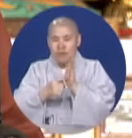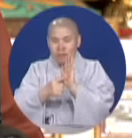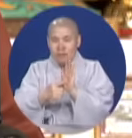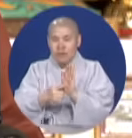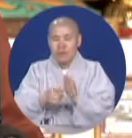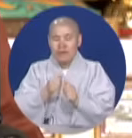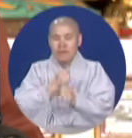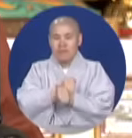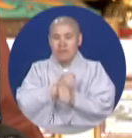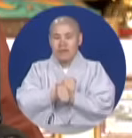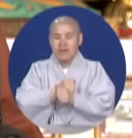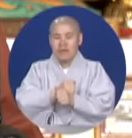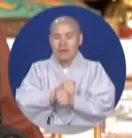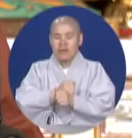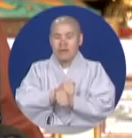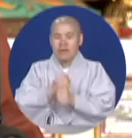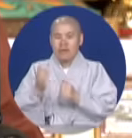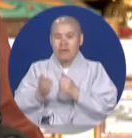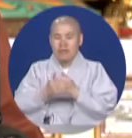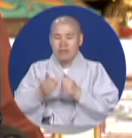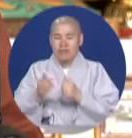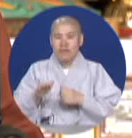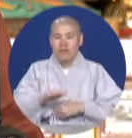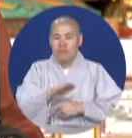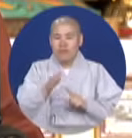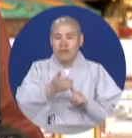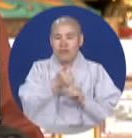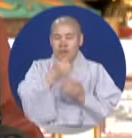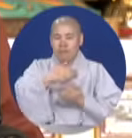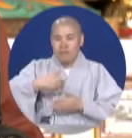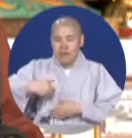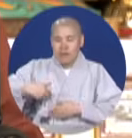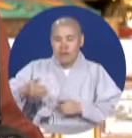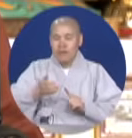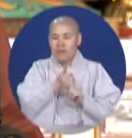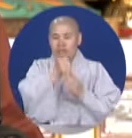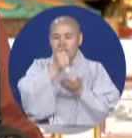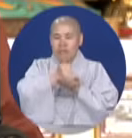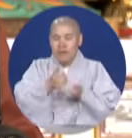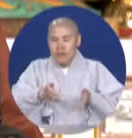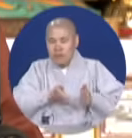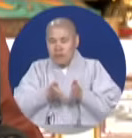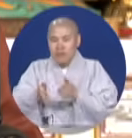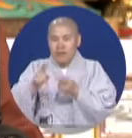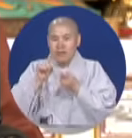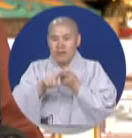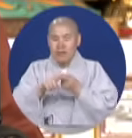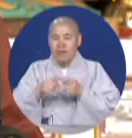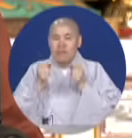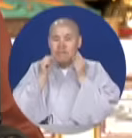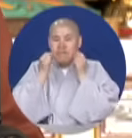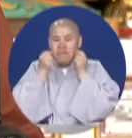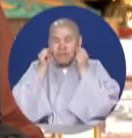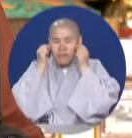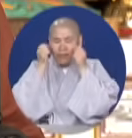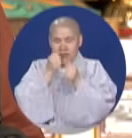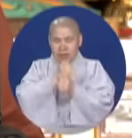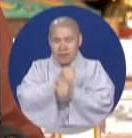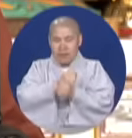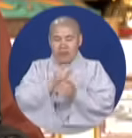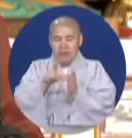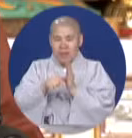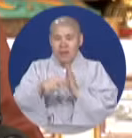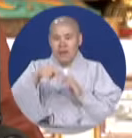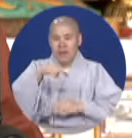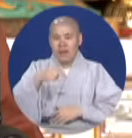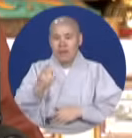이제 우리 불자는 그 불도에 대한 노력을 할 때 그걸